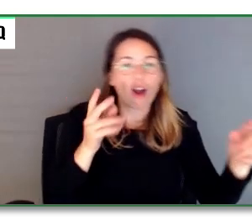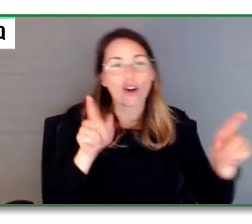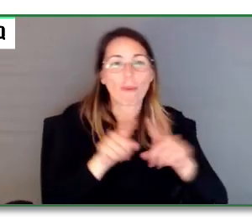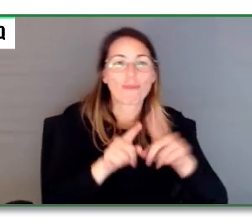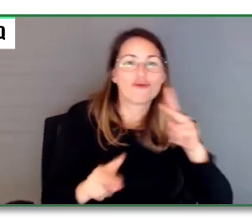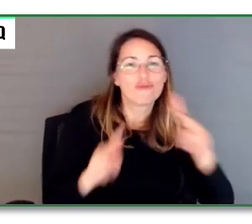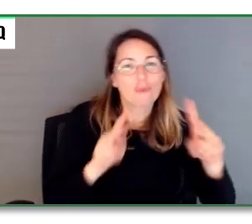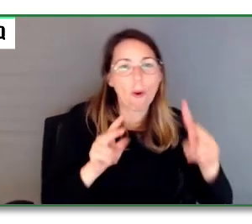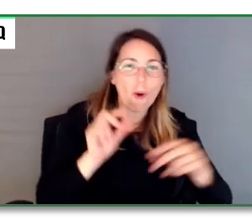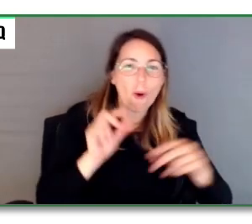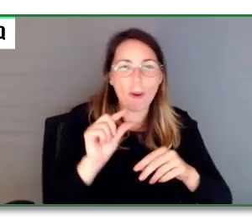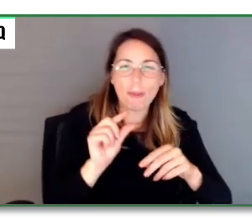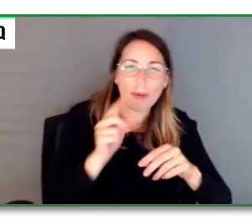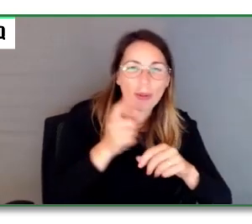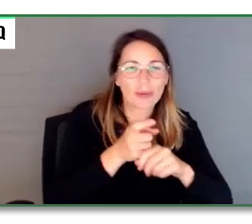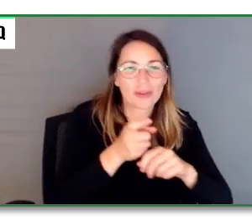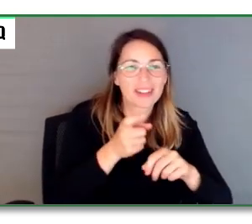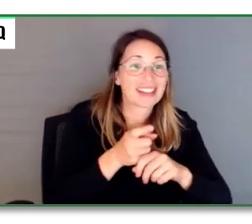Quelqu'un ici